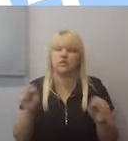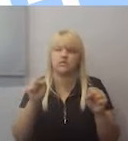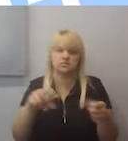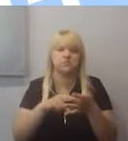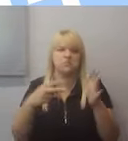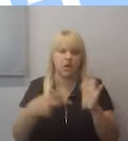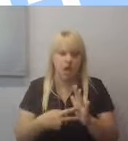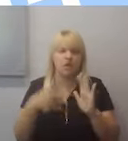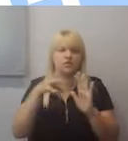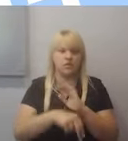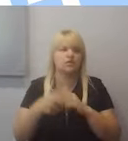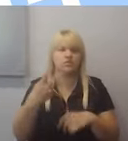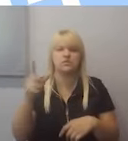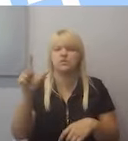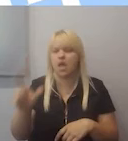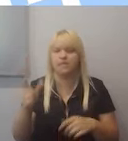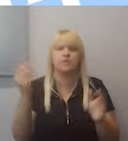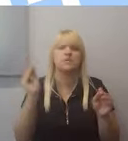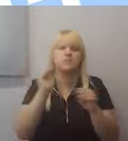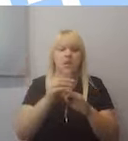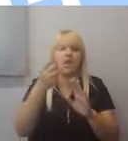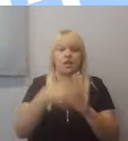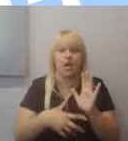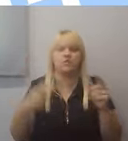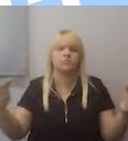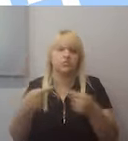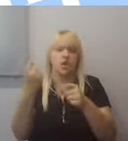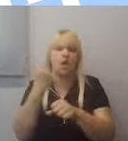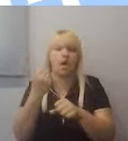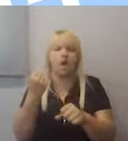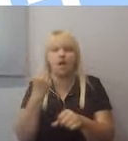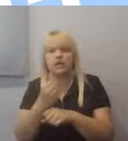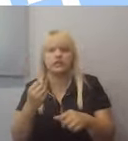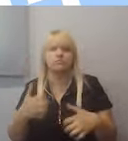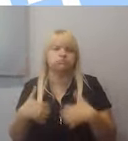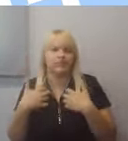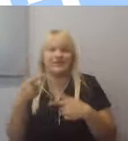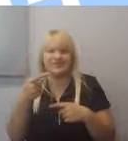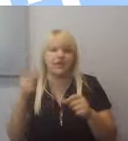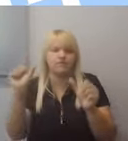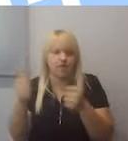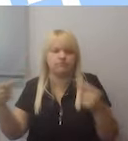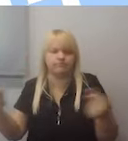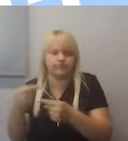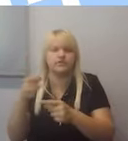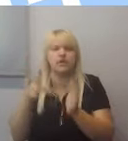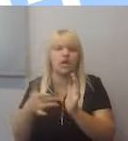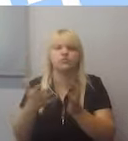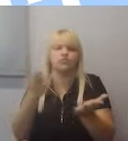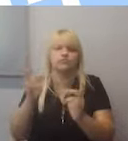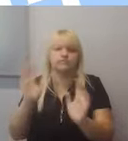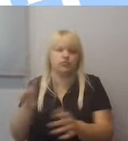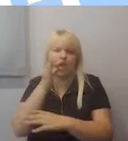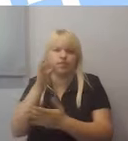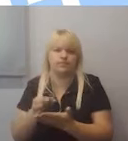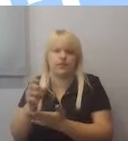ir noteikts atbilstoši apdraudējuma veidam kurš tad būs glābšanas darba vadītājs attiecīgi šajā notikumā šeit